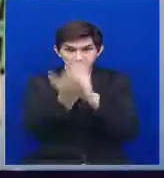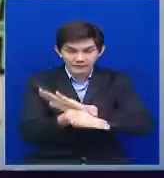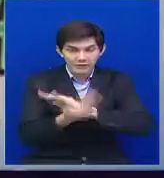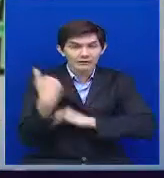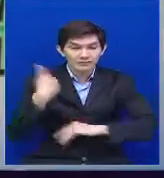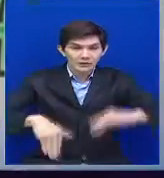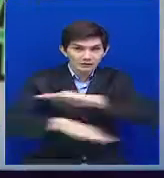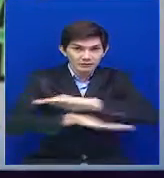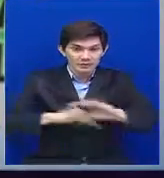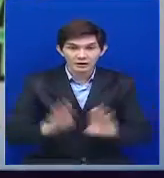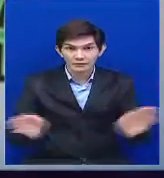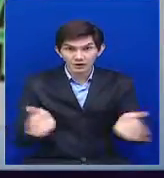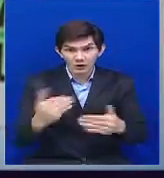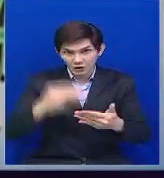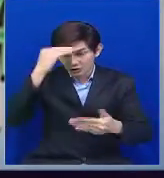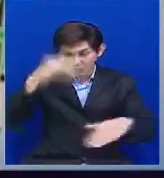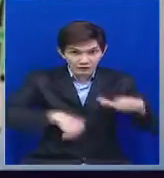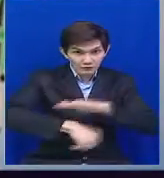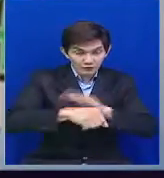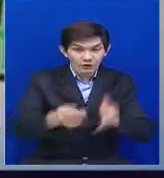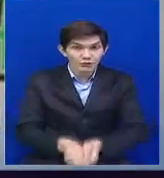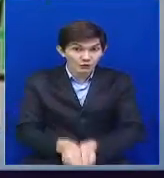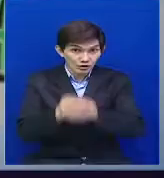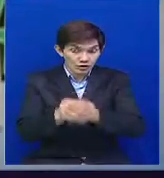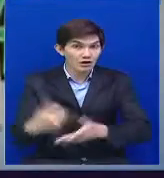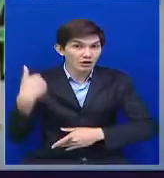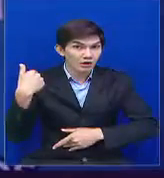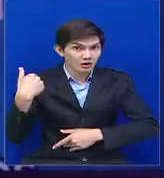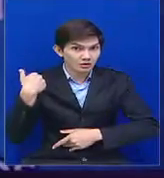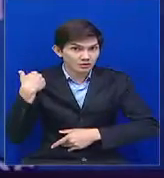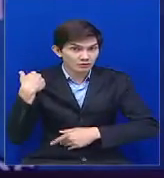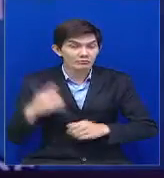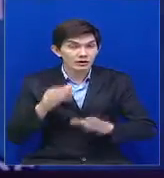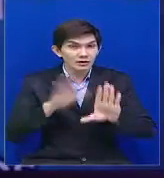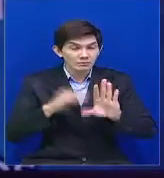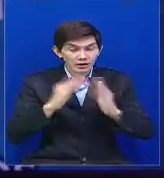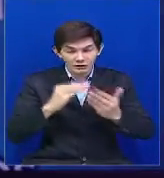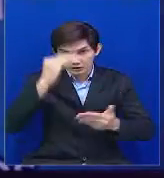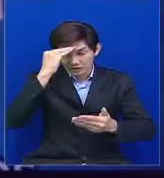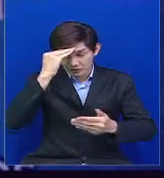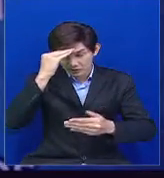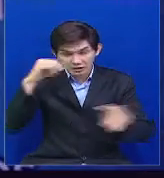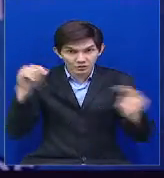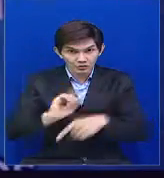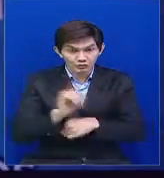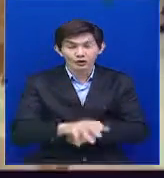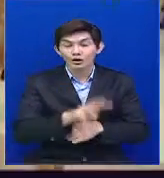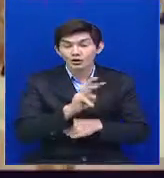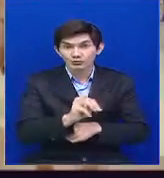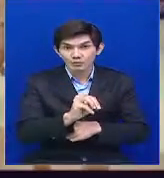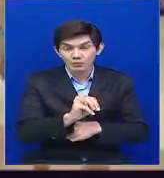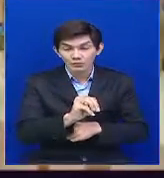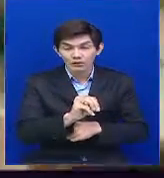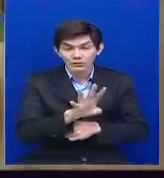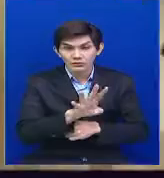เบื้องต้นค่ะเปิดเป็นห้องเรียนกีฬาฟุตบอลวอลเลย์บอลรับสนับสมัครนักเรียนที่กำลังศึกษาในระดับชั้นมัธยมศึกษาปี